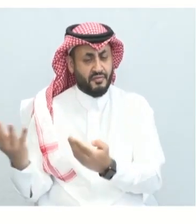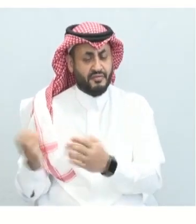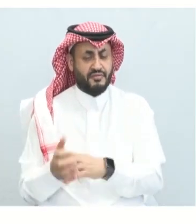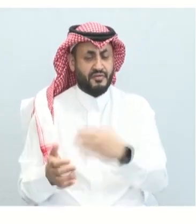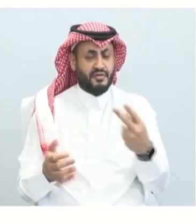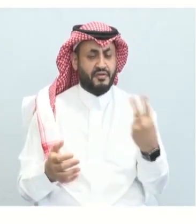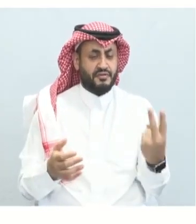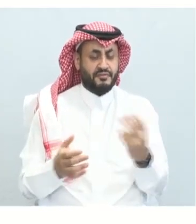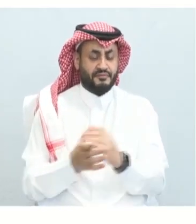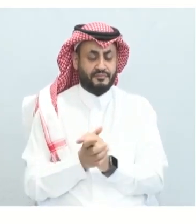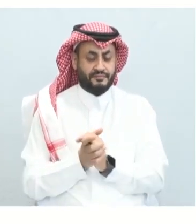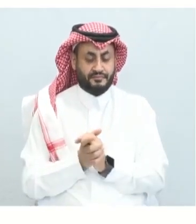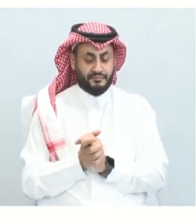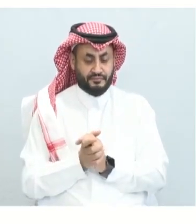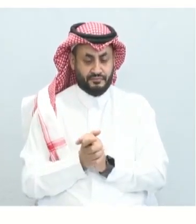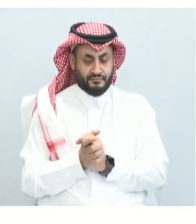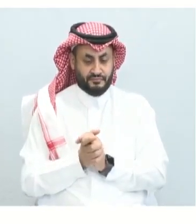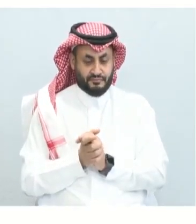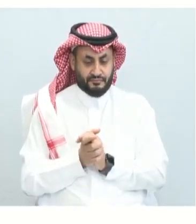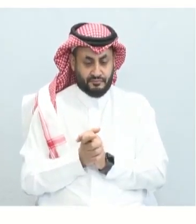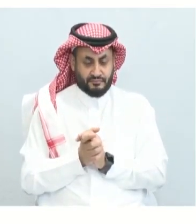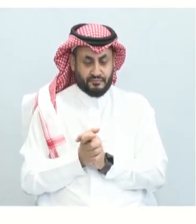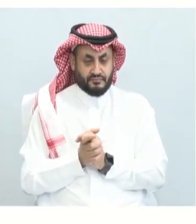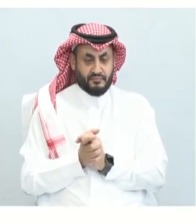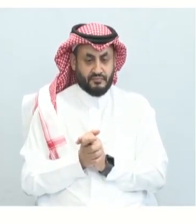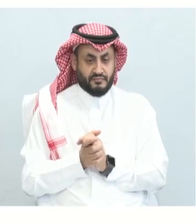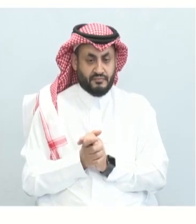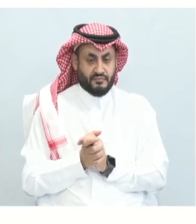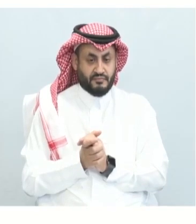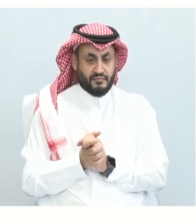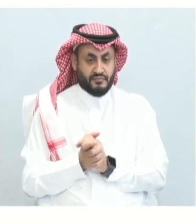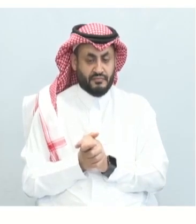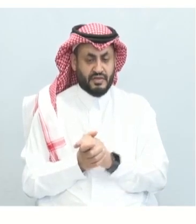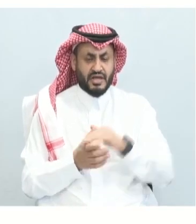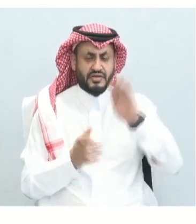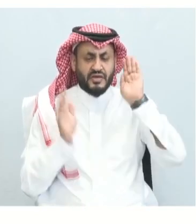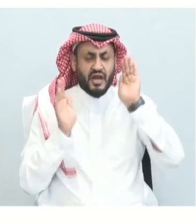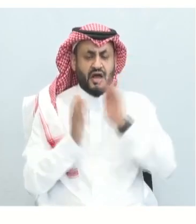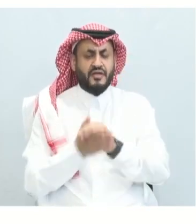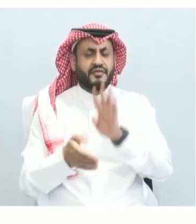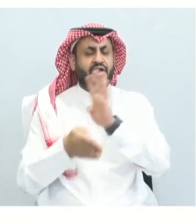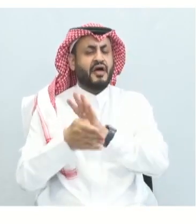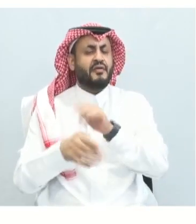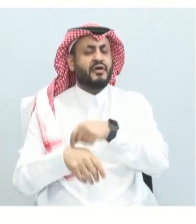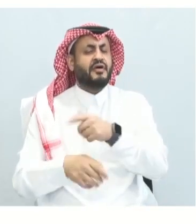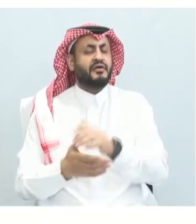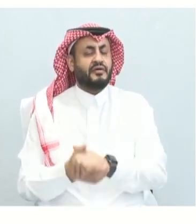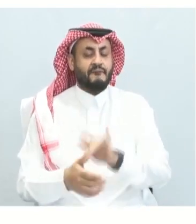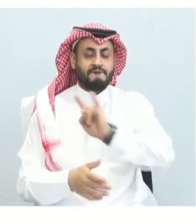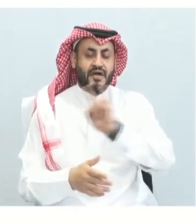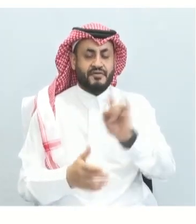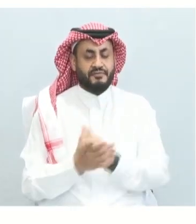اربعا وهنا ركعتين اما العصر فليس هناك سنه راتبه فليس هناك سنه